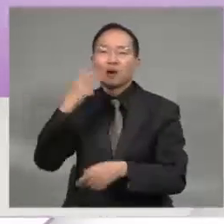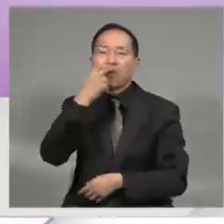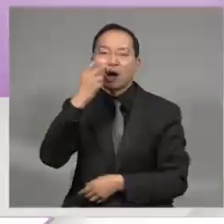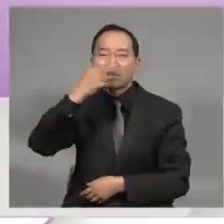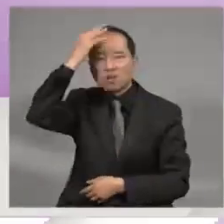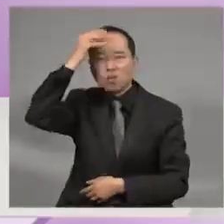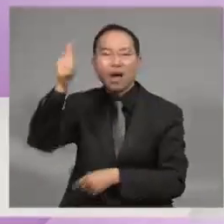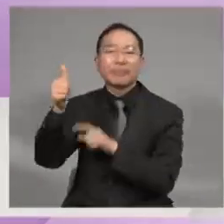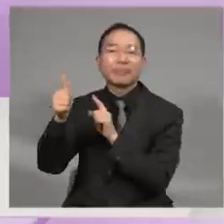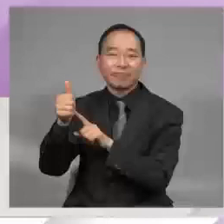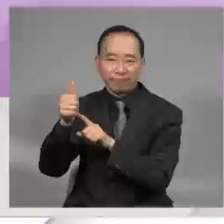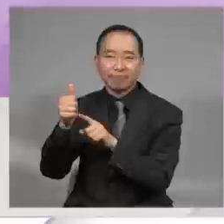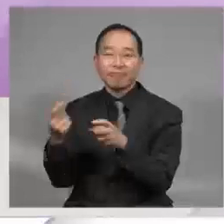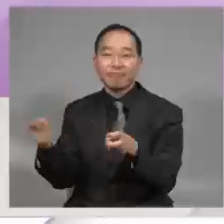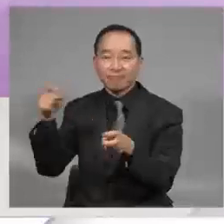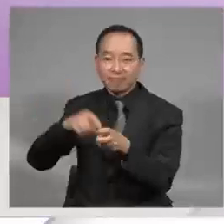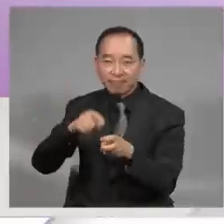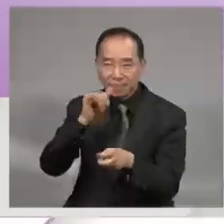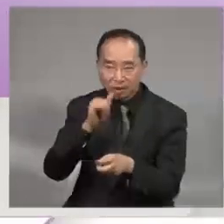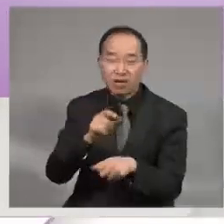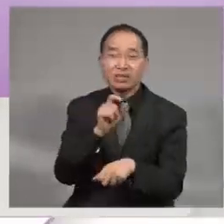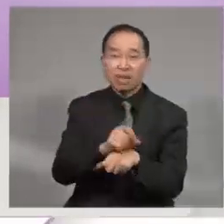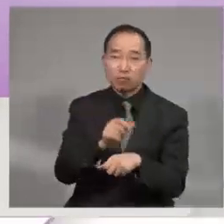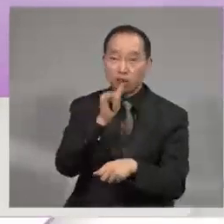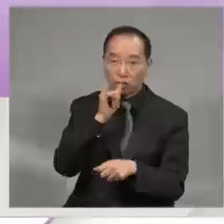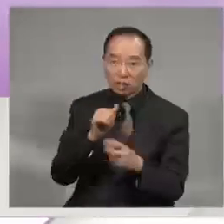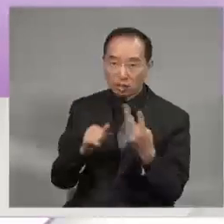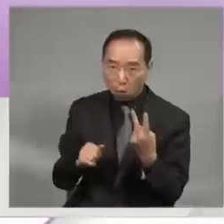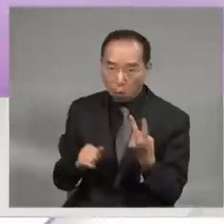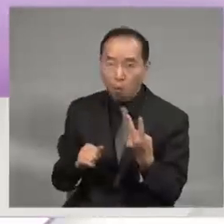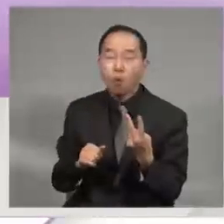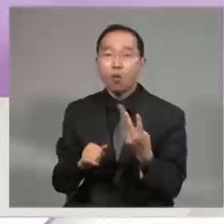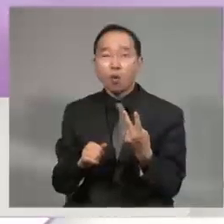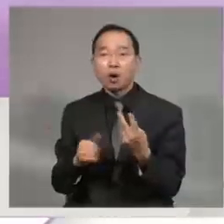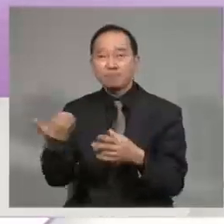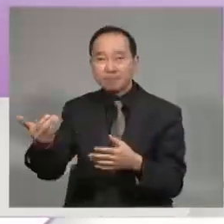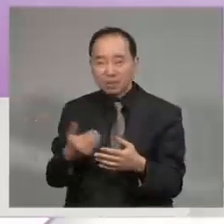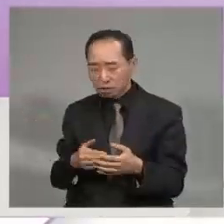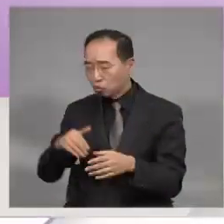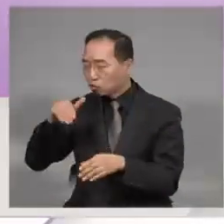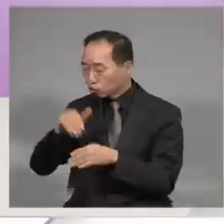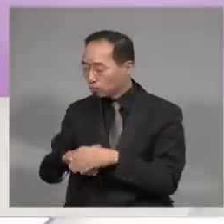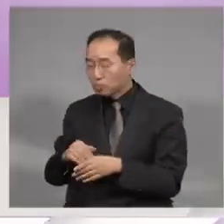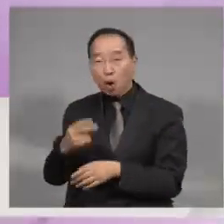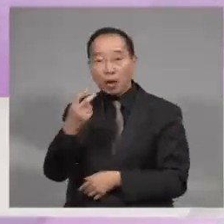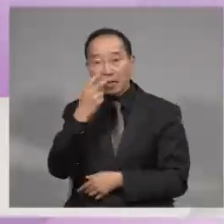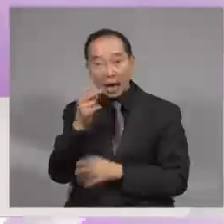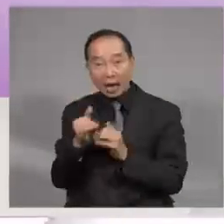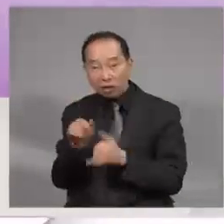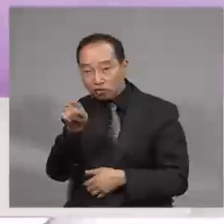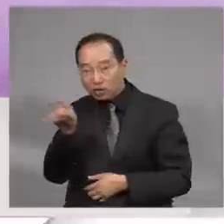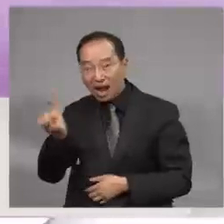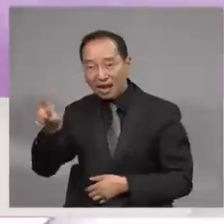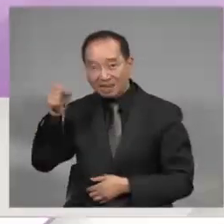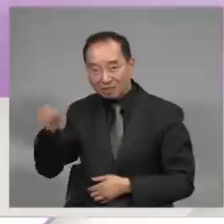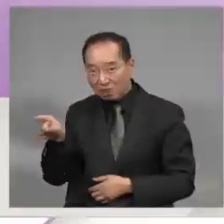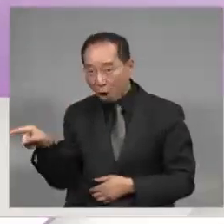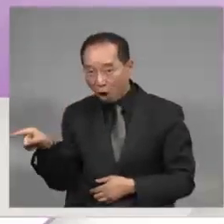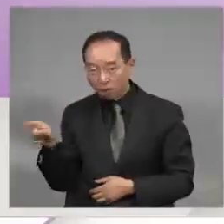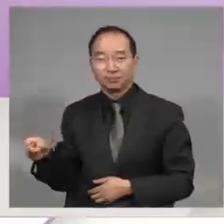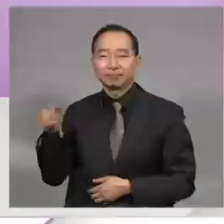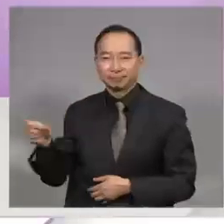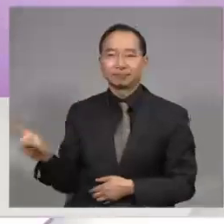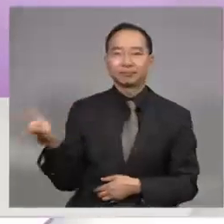탑승하고 계시고요. 투표 사무원 그리고 투표 관리관이 사전에 지정한 투표 참관인이 함께 그 탑승을 하게 됩니다.